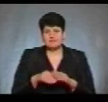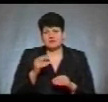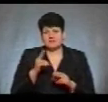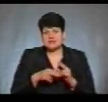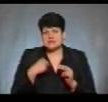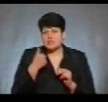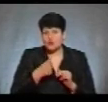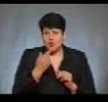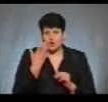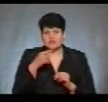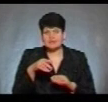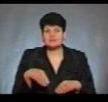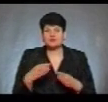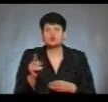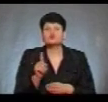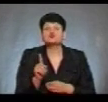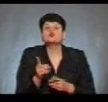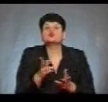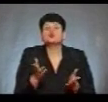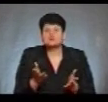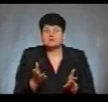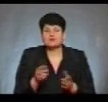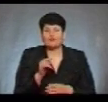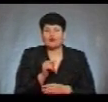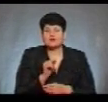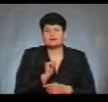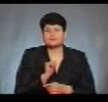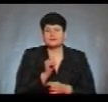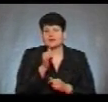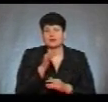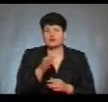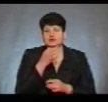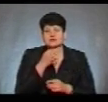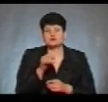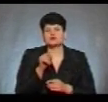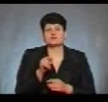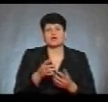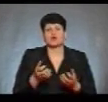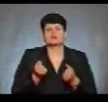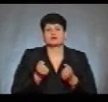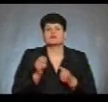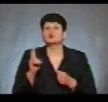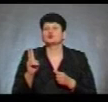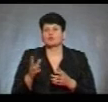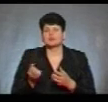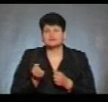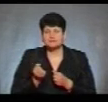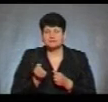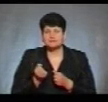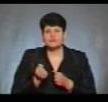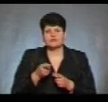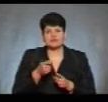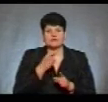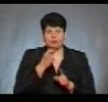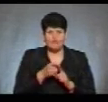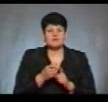року, коли їм дають щось, щоб вони проголосували, вони не можуть сказати, що вони отримали і від кого отримали. Так? Тобто вони настільки відповідальні в